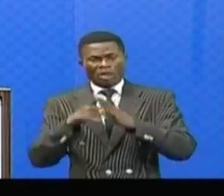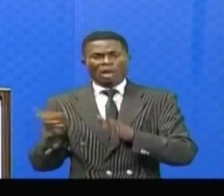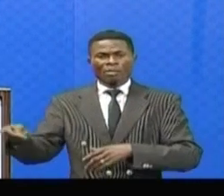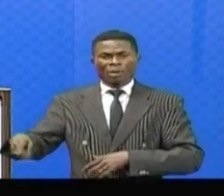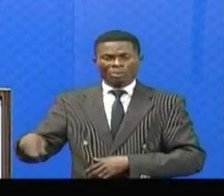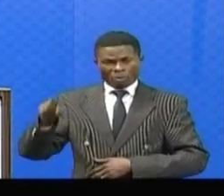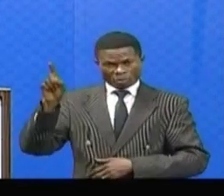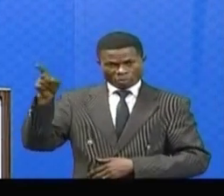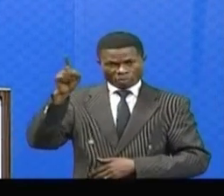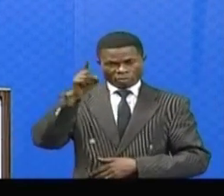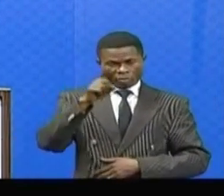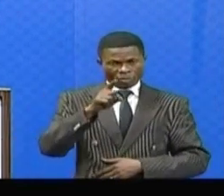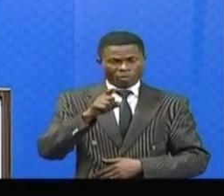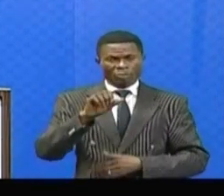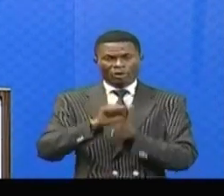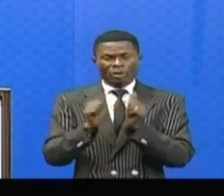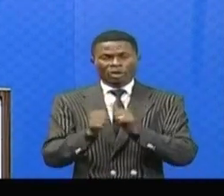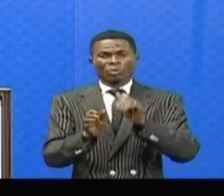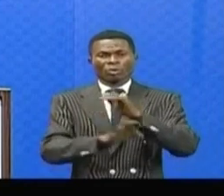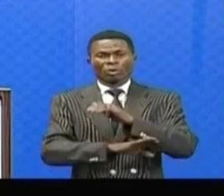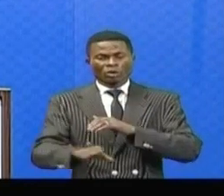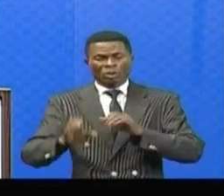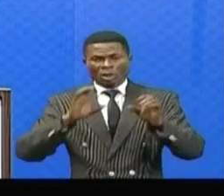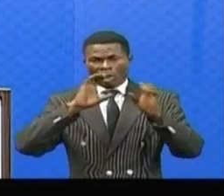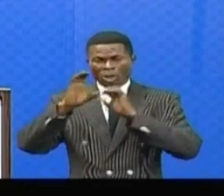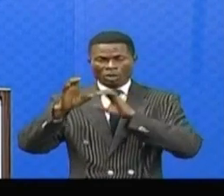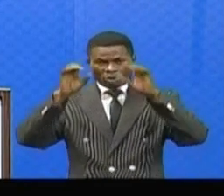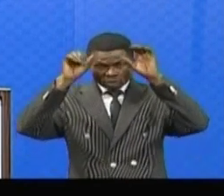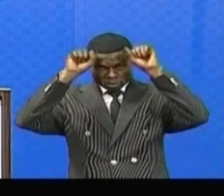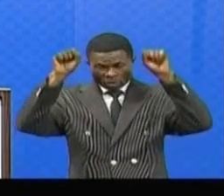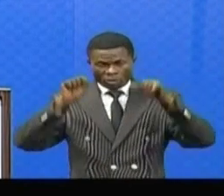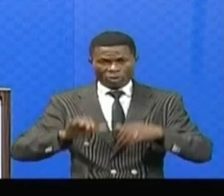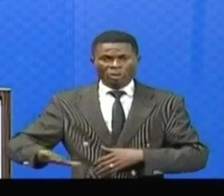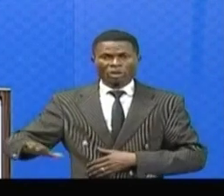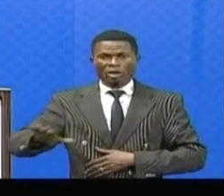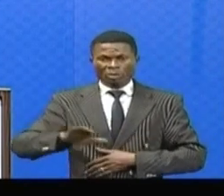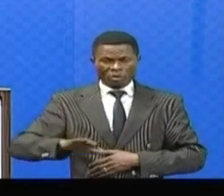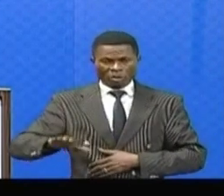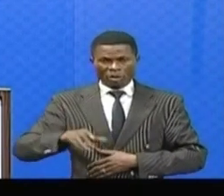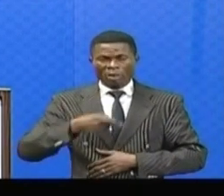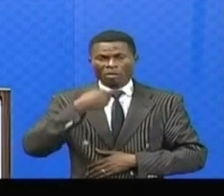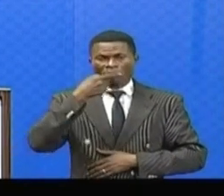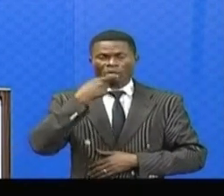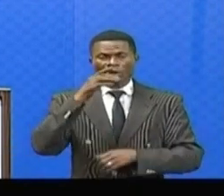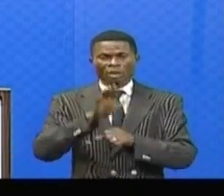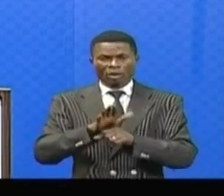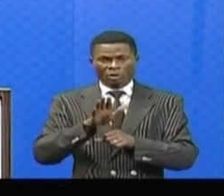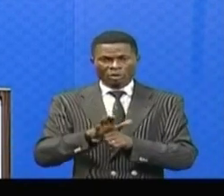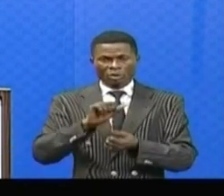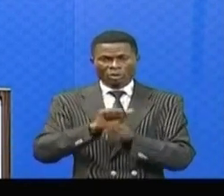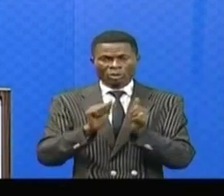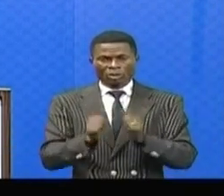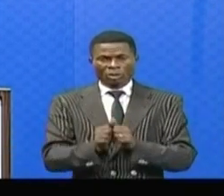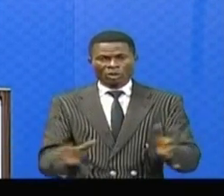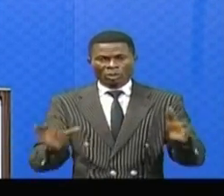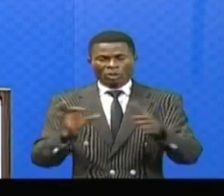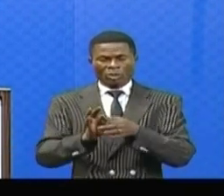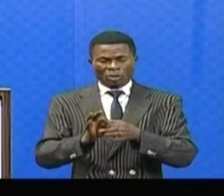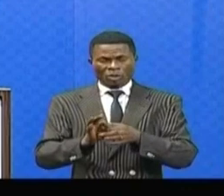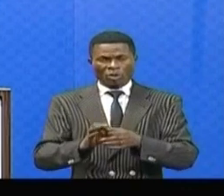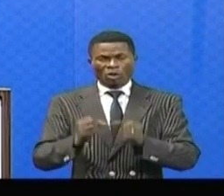provinces. Les derniers points de la communication du président de la République a porté sur la consolidation des